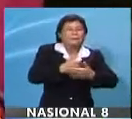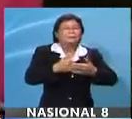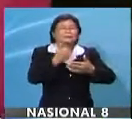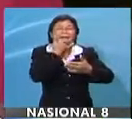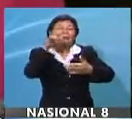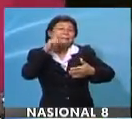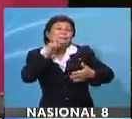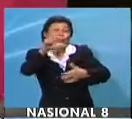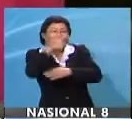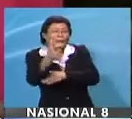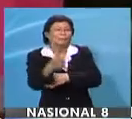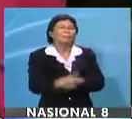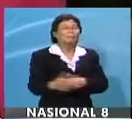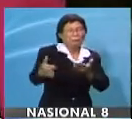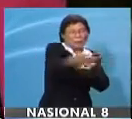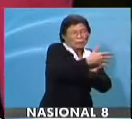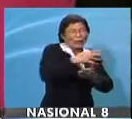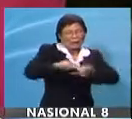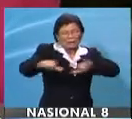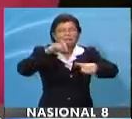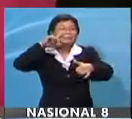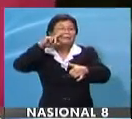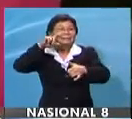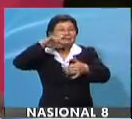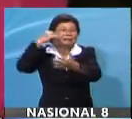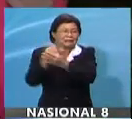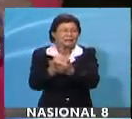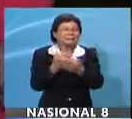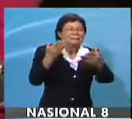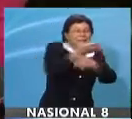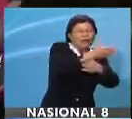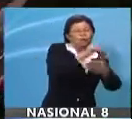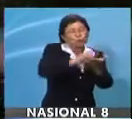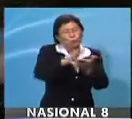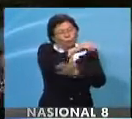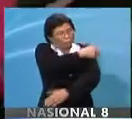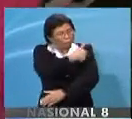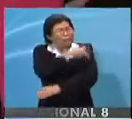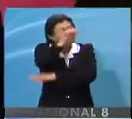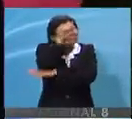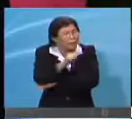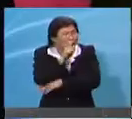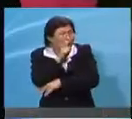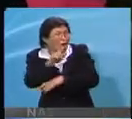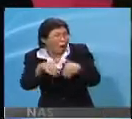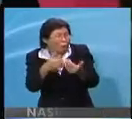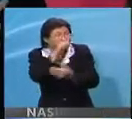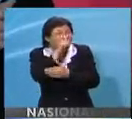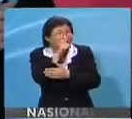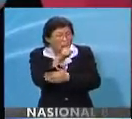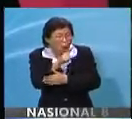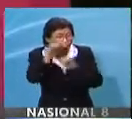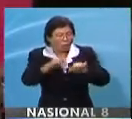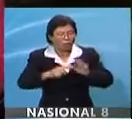merekrut bagi aktiviti keganasan serta serangan ke atas sekolah dan hospital. Persoalannya, bagaimana satu kepastian boleh diterjemahkan